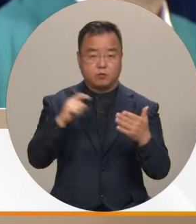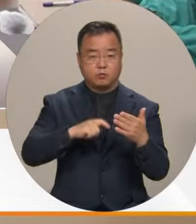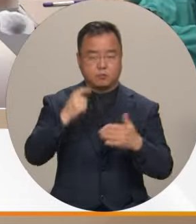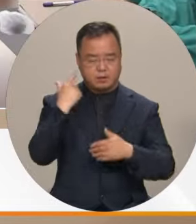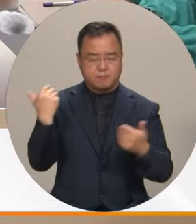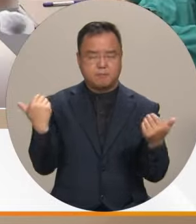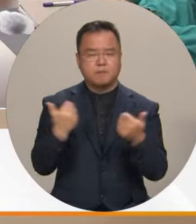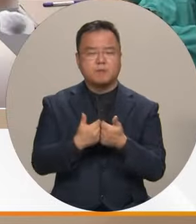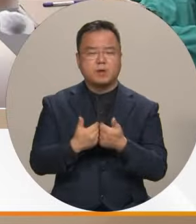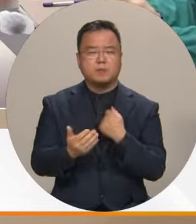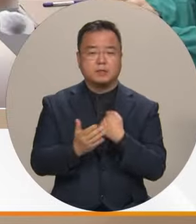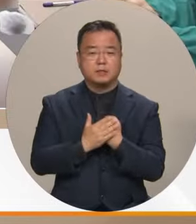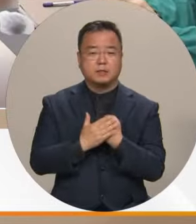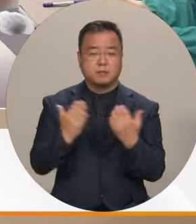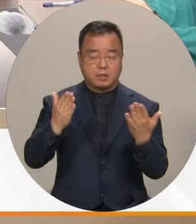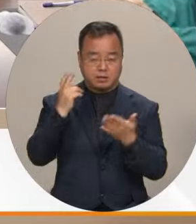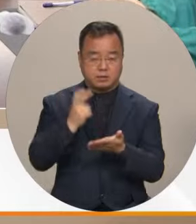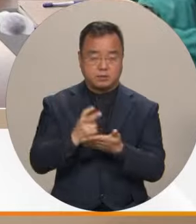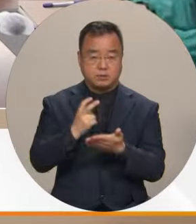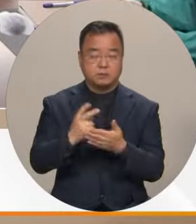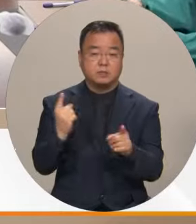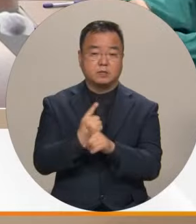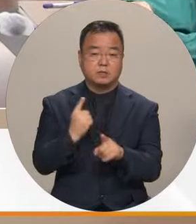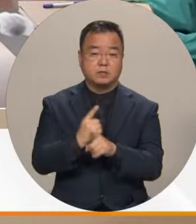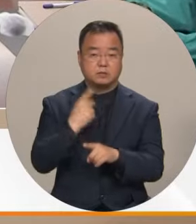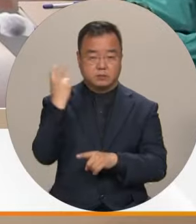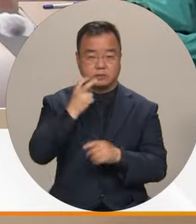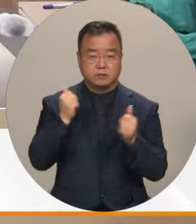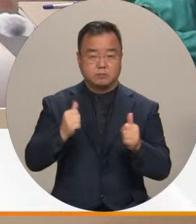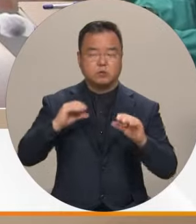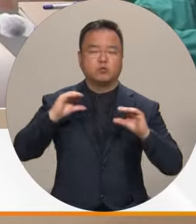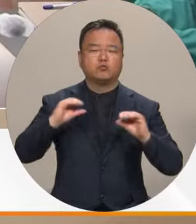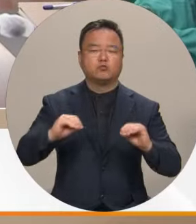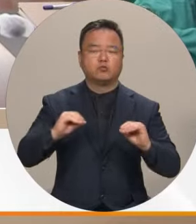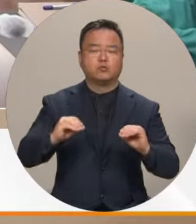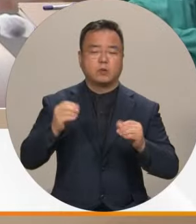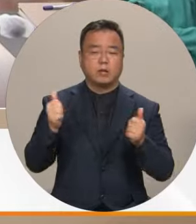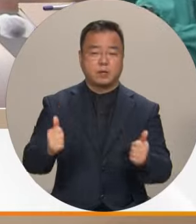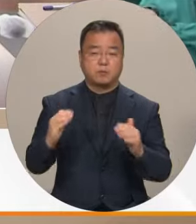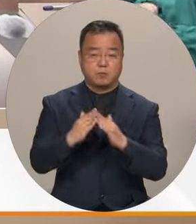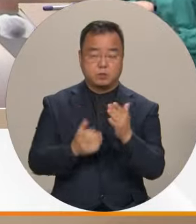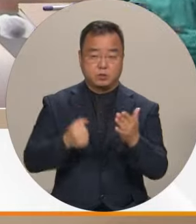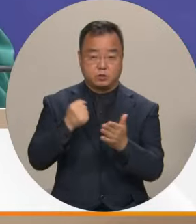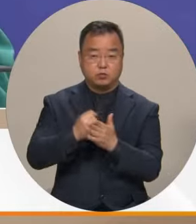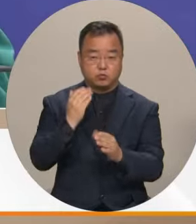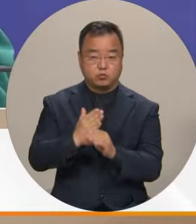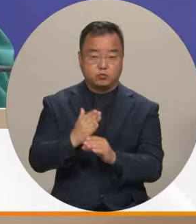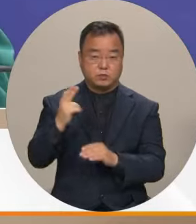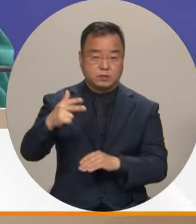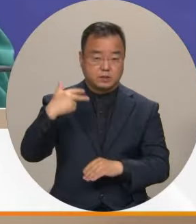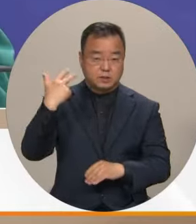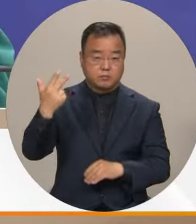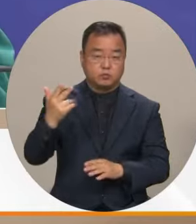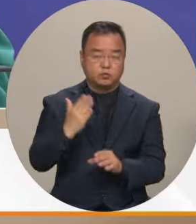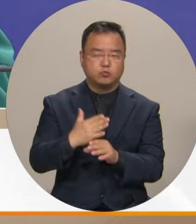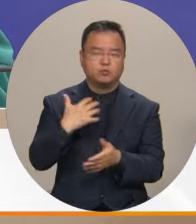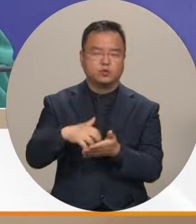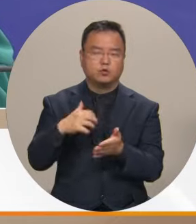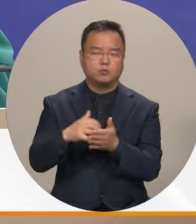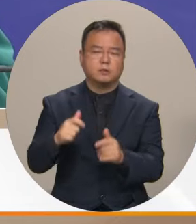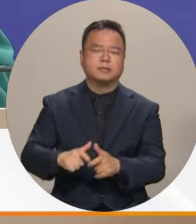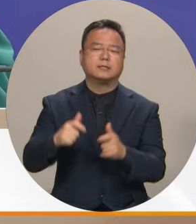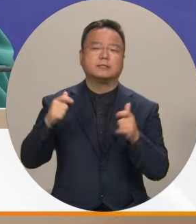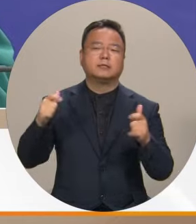증원을 위한 학 개정 심의를 중단하고 있었는데요 이번 법원 결정이 나온만큼 다음 주 중에는 증원하는 방향으로